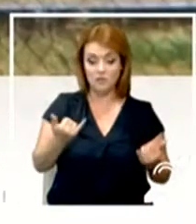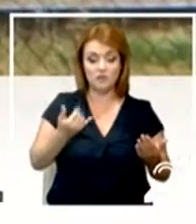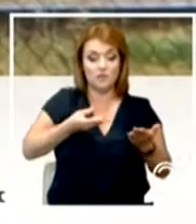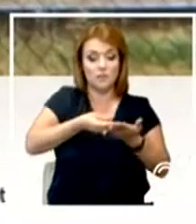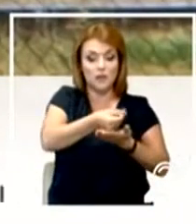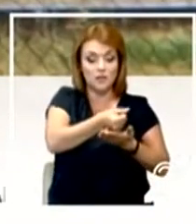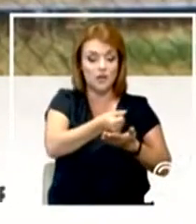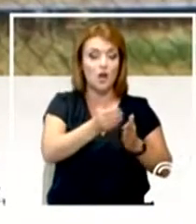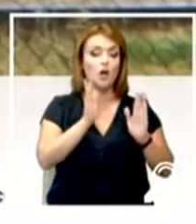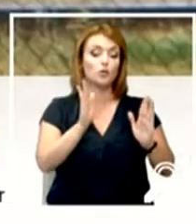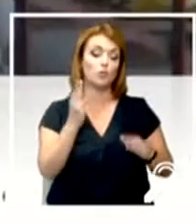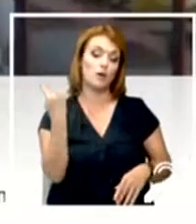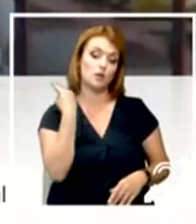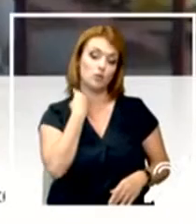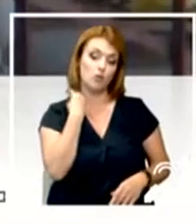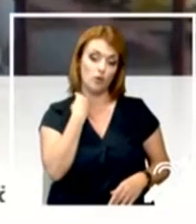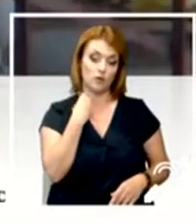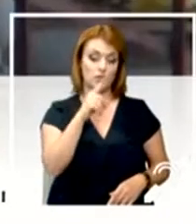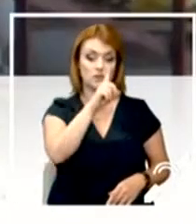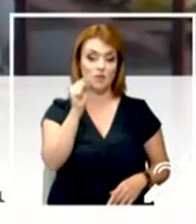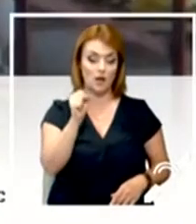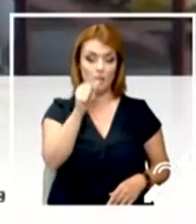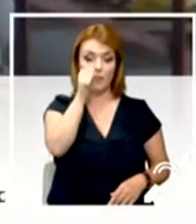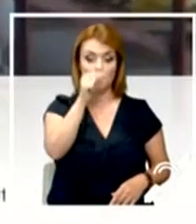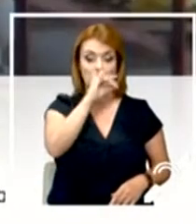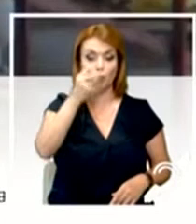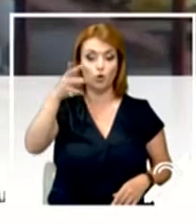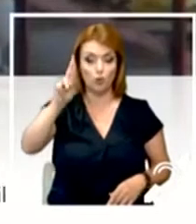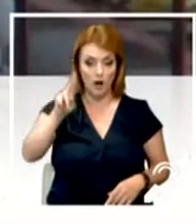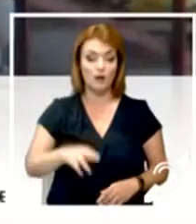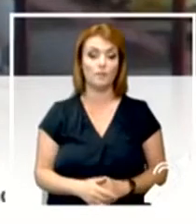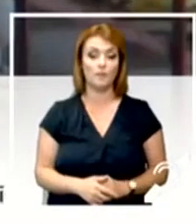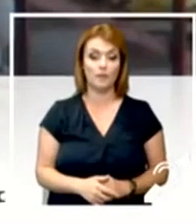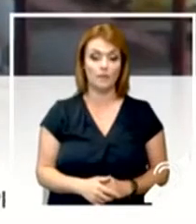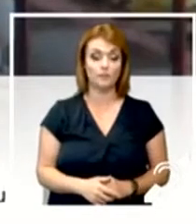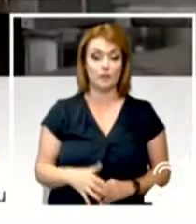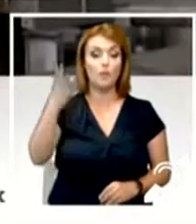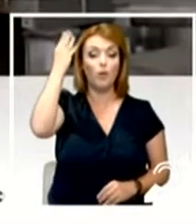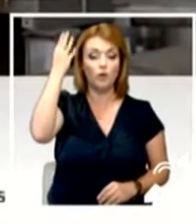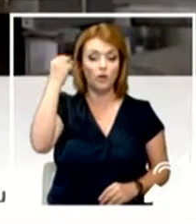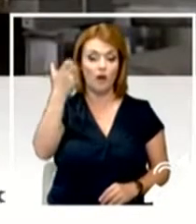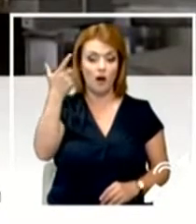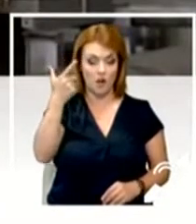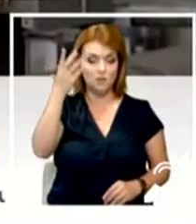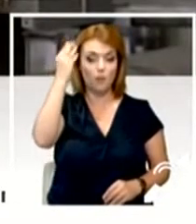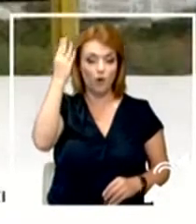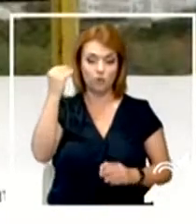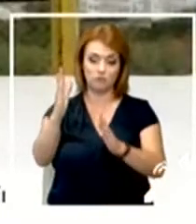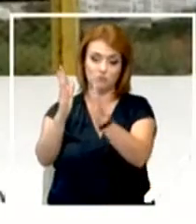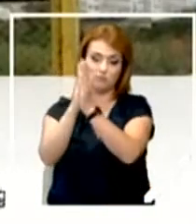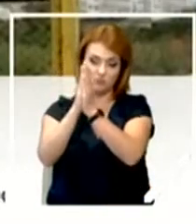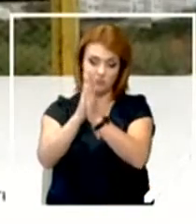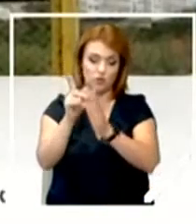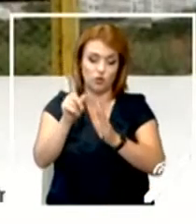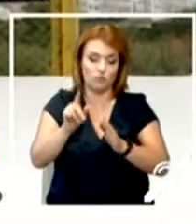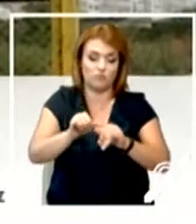doar datoria rămasă pentru consumul de gaze din luna iulie. Furnizorul din Republica Moldova i-a solicitat companiei Gazprom extinderea